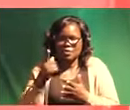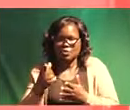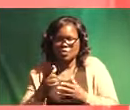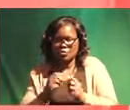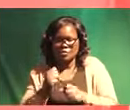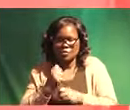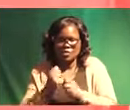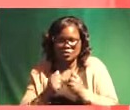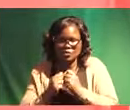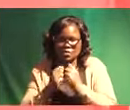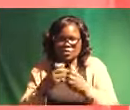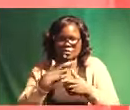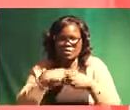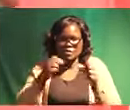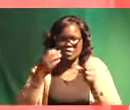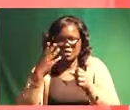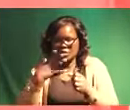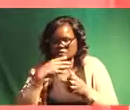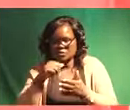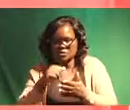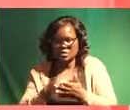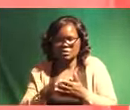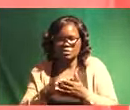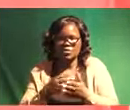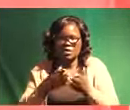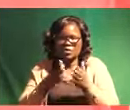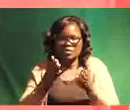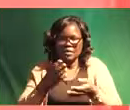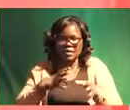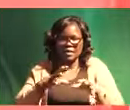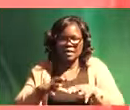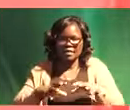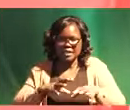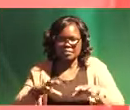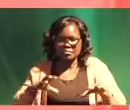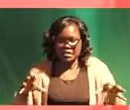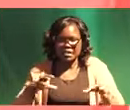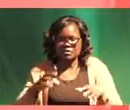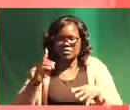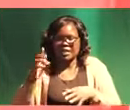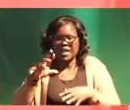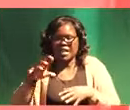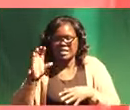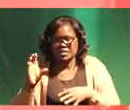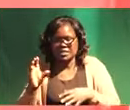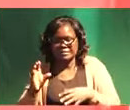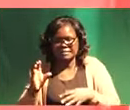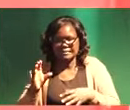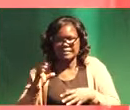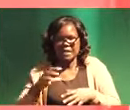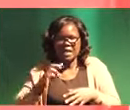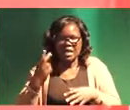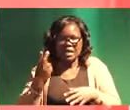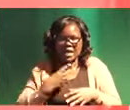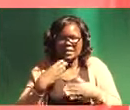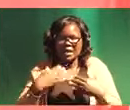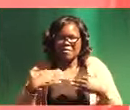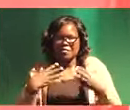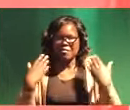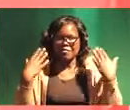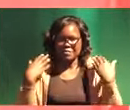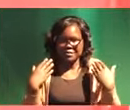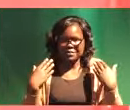utashikana na yule rais yako huko ndio uweze kutufungulia soko ya huko DRC Congo. Sisi tukiwa watu wa